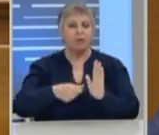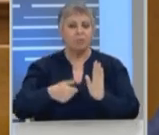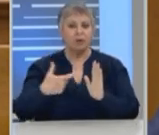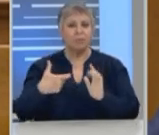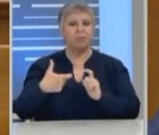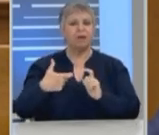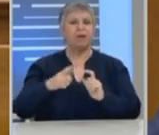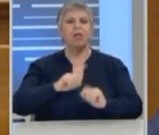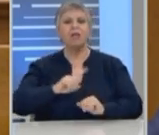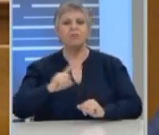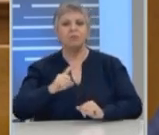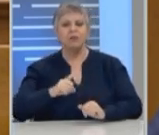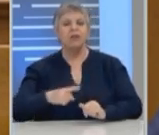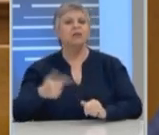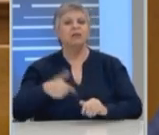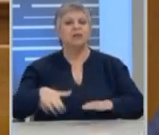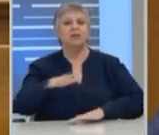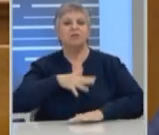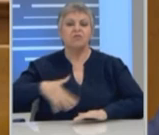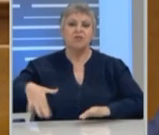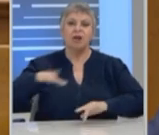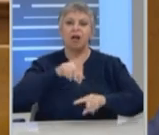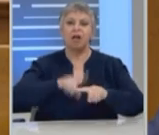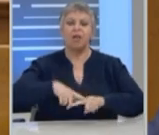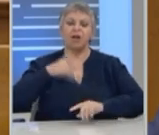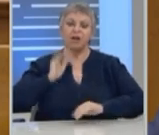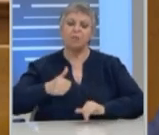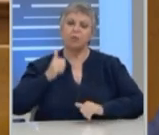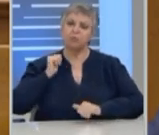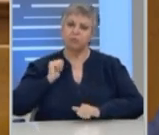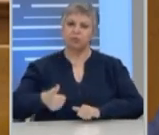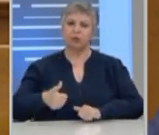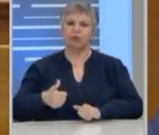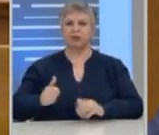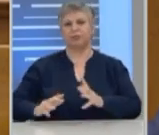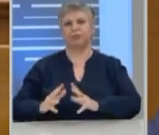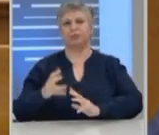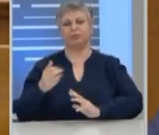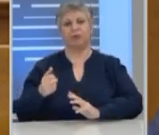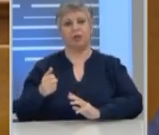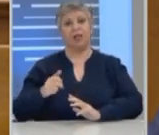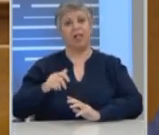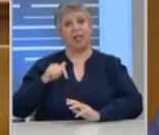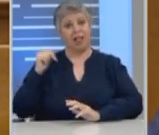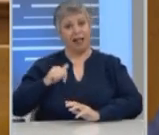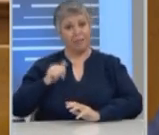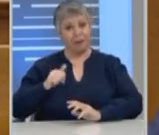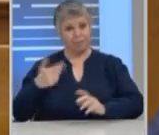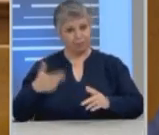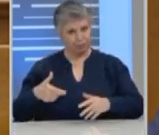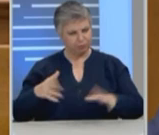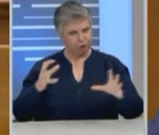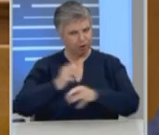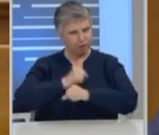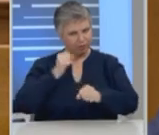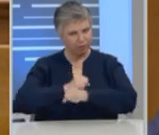να στήσουμε τη χώρα ξανά στα πόδια της με τις δικές της δυνάμεις. Και κατόπιν να μπορούμε με μεγαλύτερη ελευθερία όλοι και